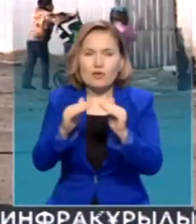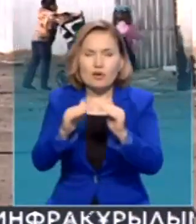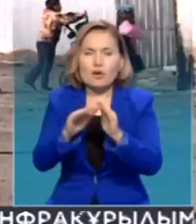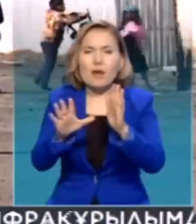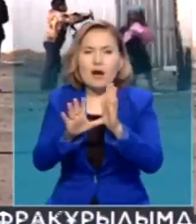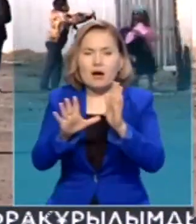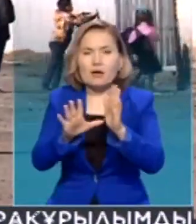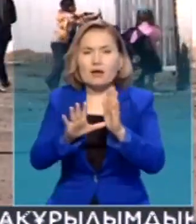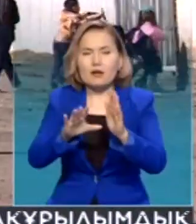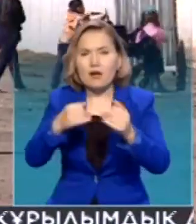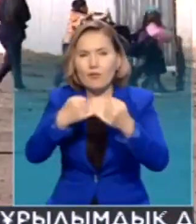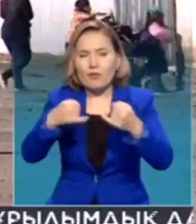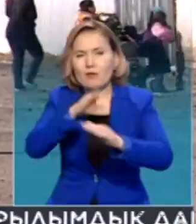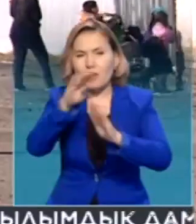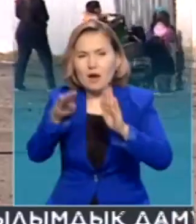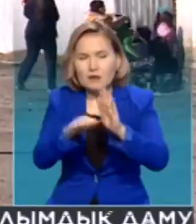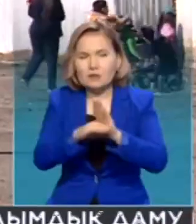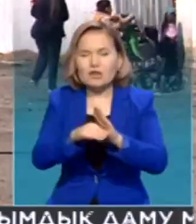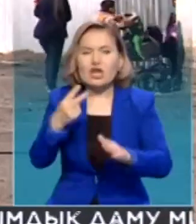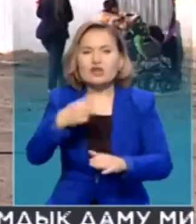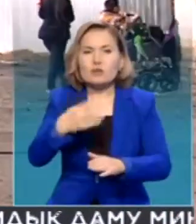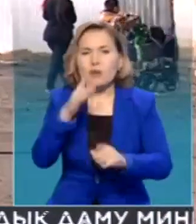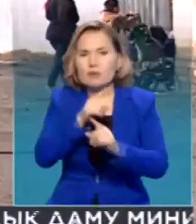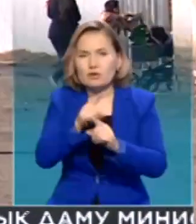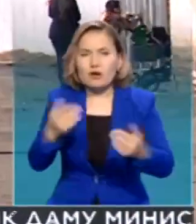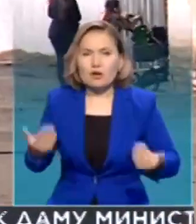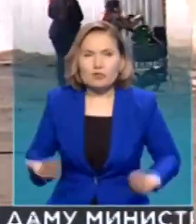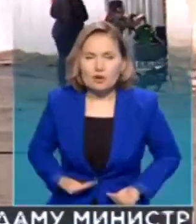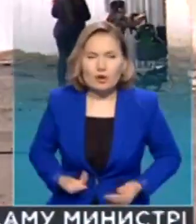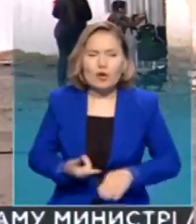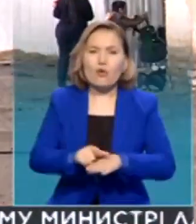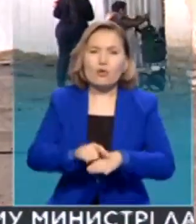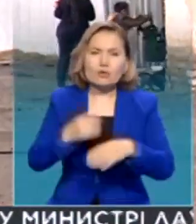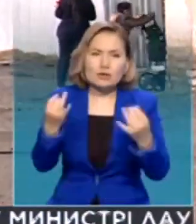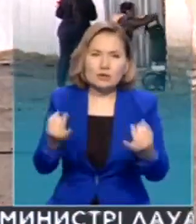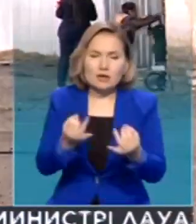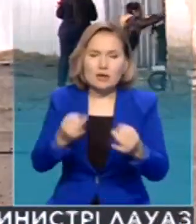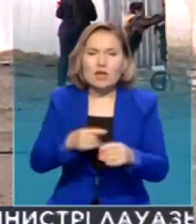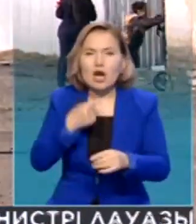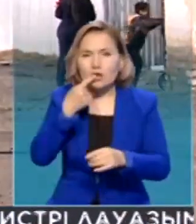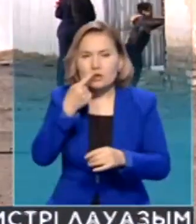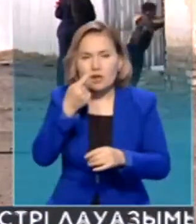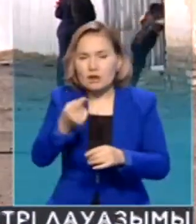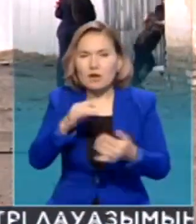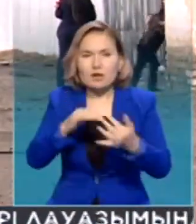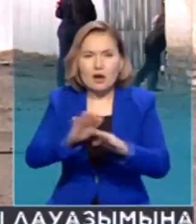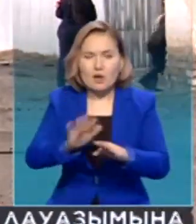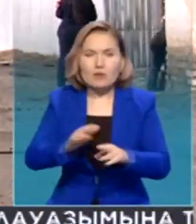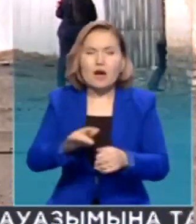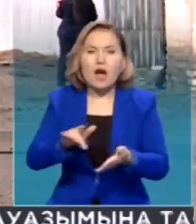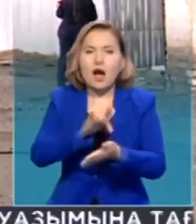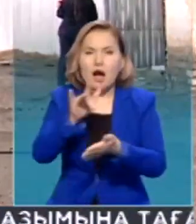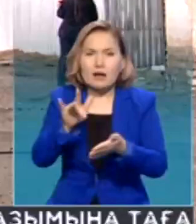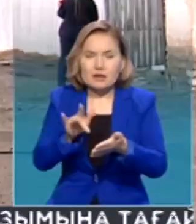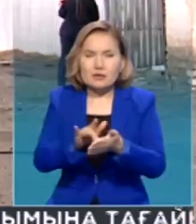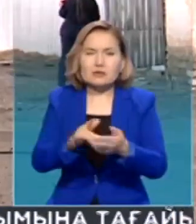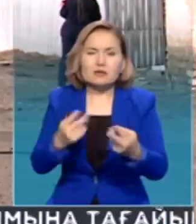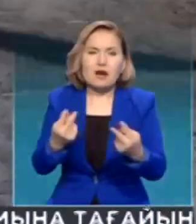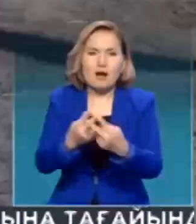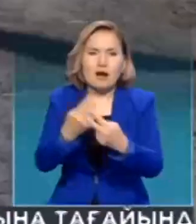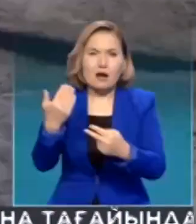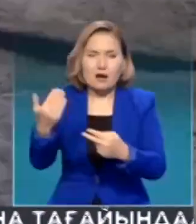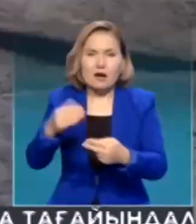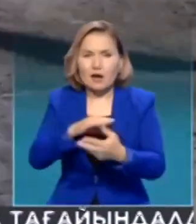тоқтың асында 25 жылдан бері өмір сүріп келеді. Бір қызығы, бұл Шалғай ауыл емес, Астананың оң жағалауындағы